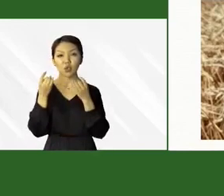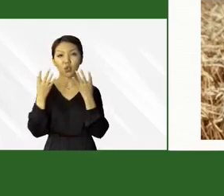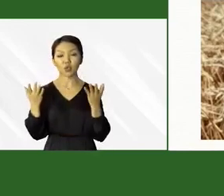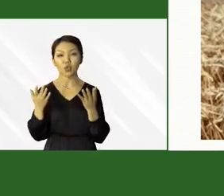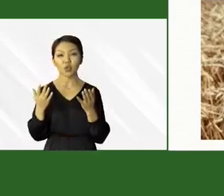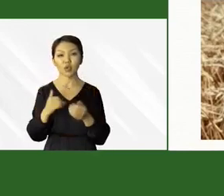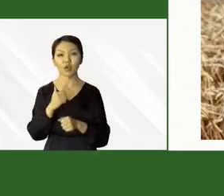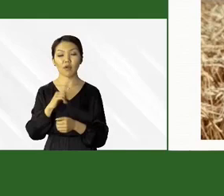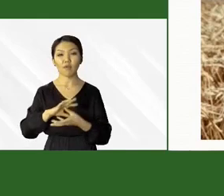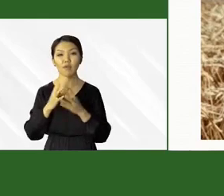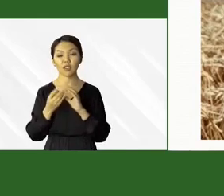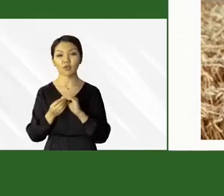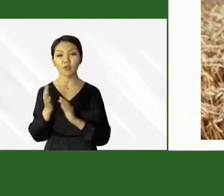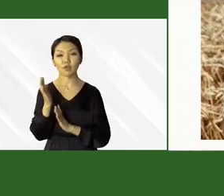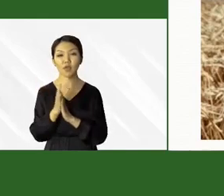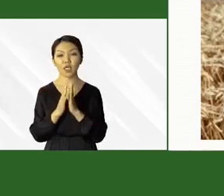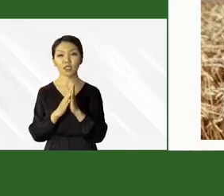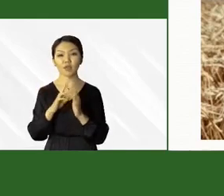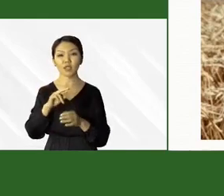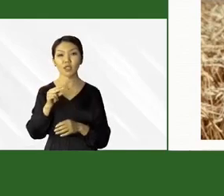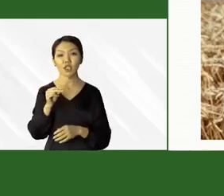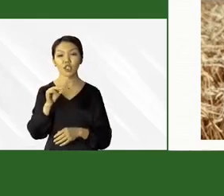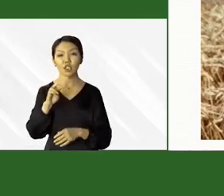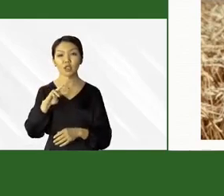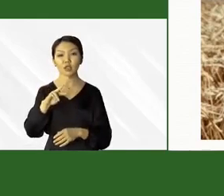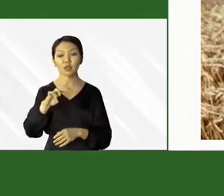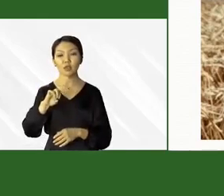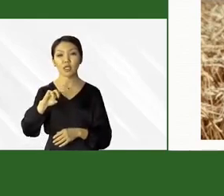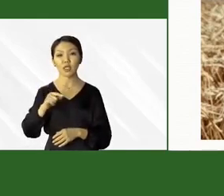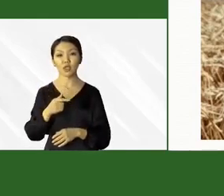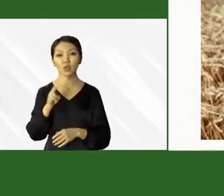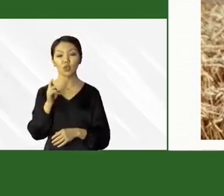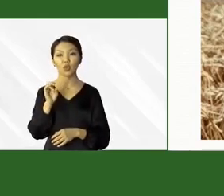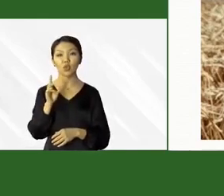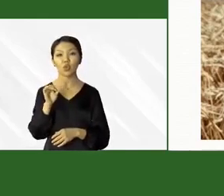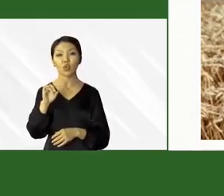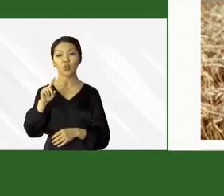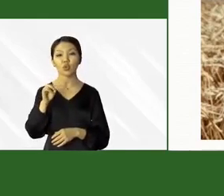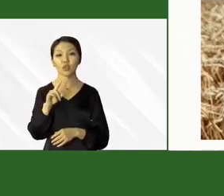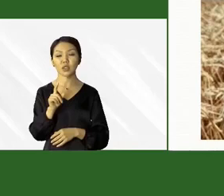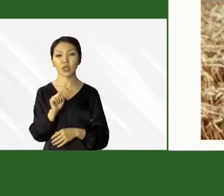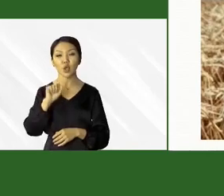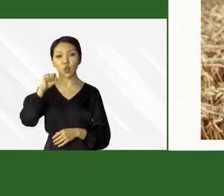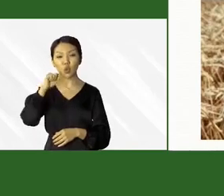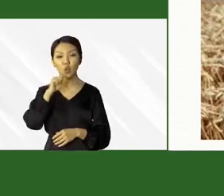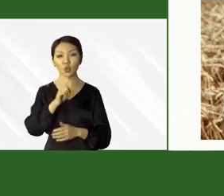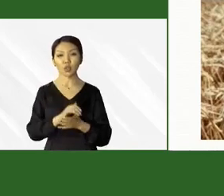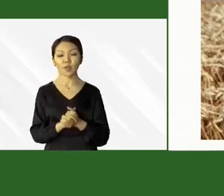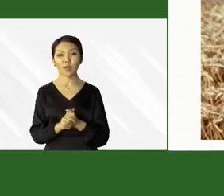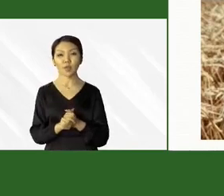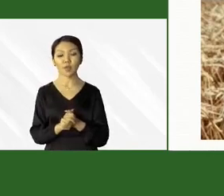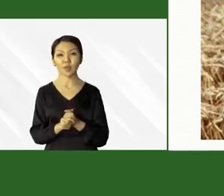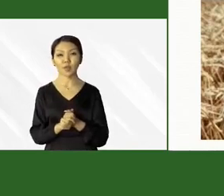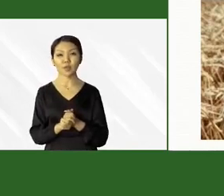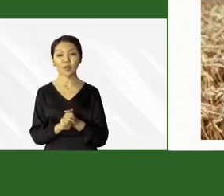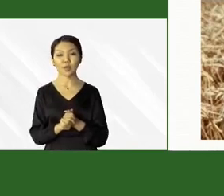выращивается пшеница, ячмень, кукуруза. Перспективы дальнейшего развития зернового хозяйства могут